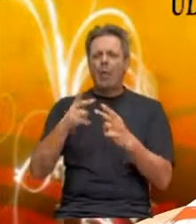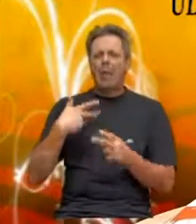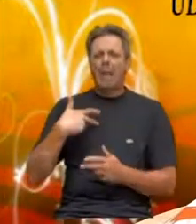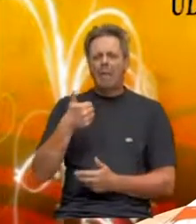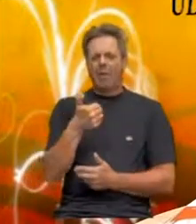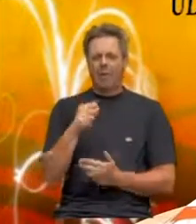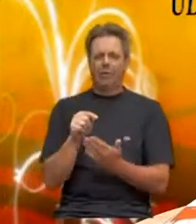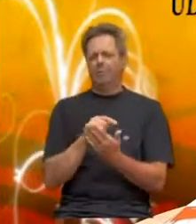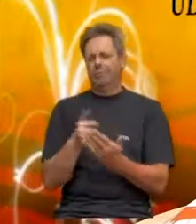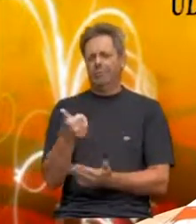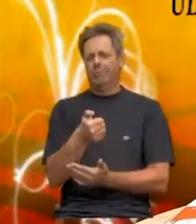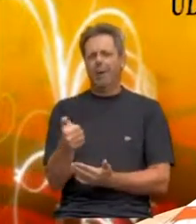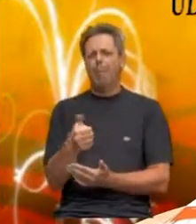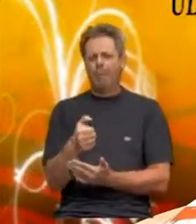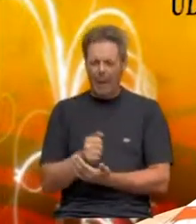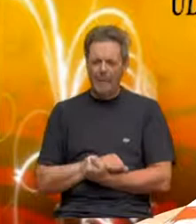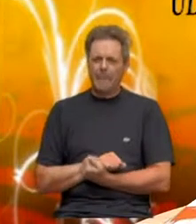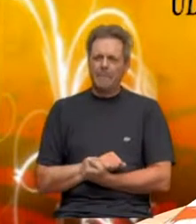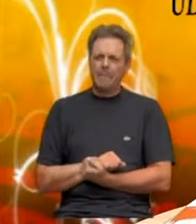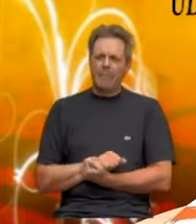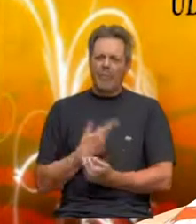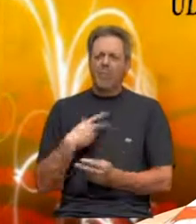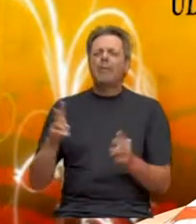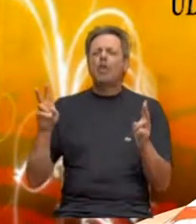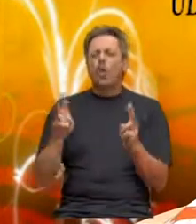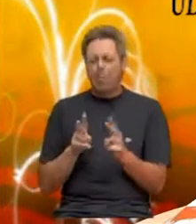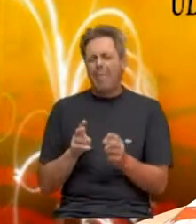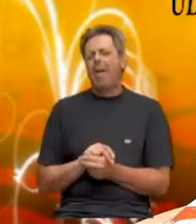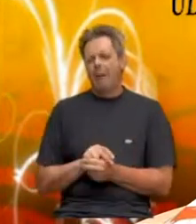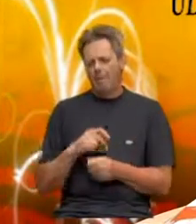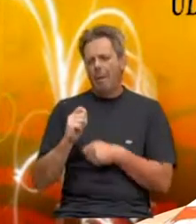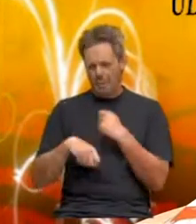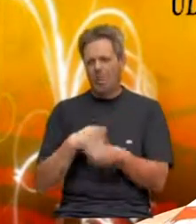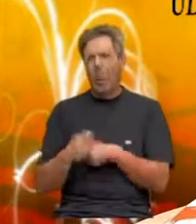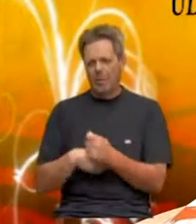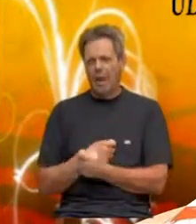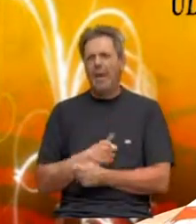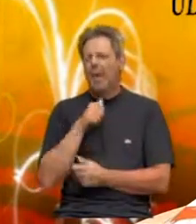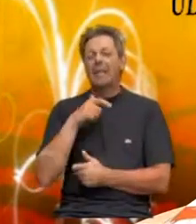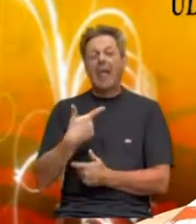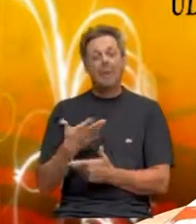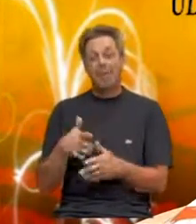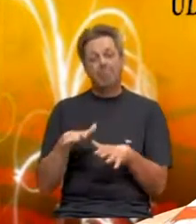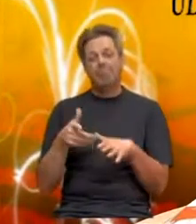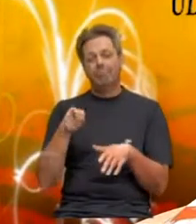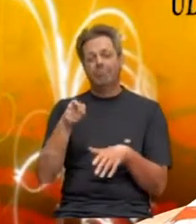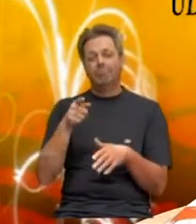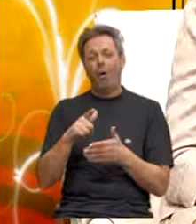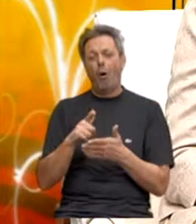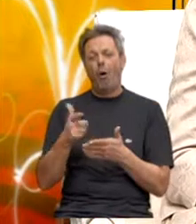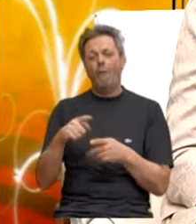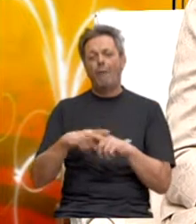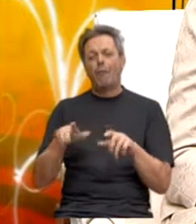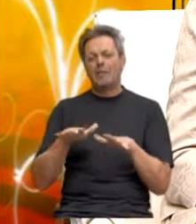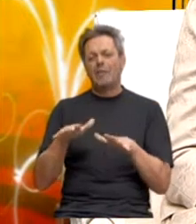te interventne vaše, kako bi se to nazvalo, interventne stresove. Akcije. Stresove, jer to su veliki